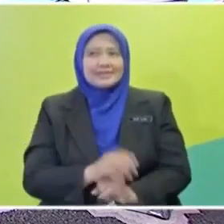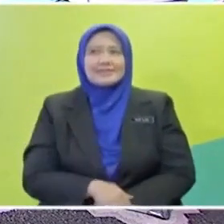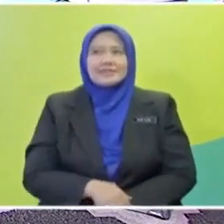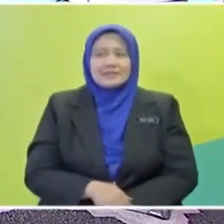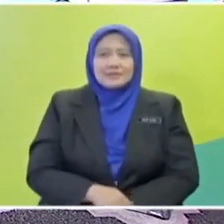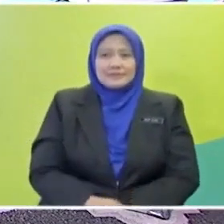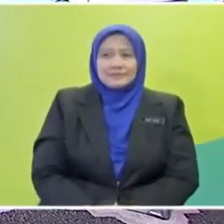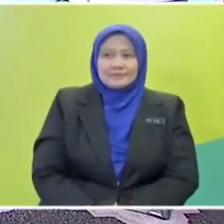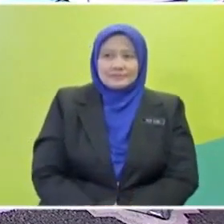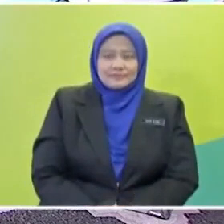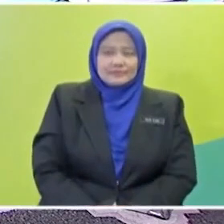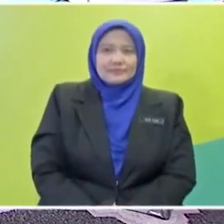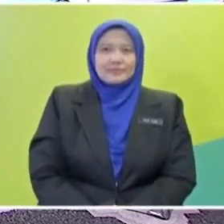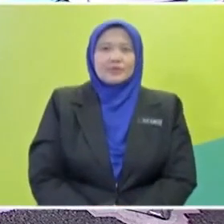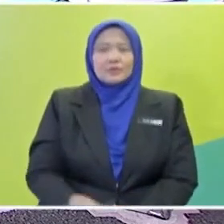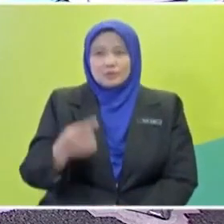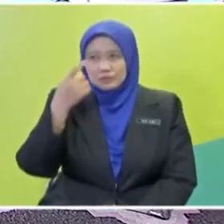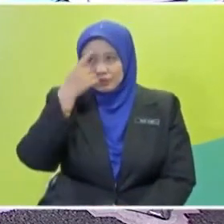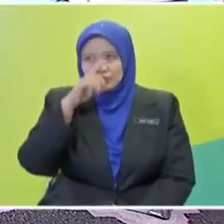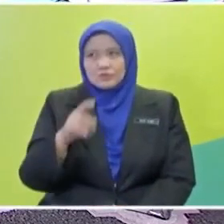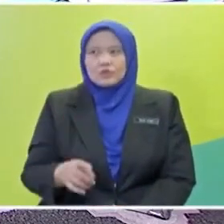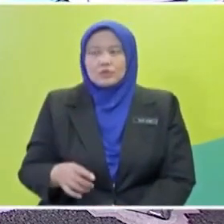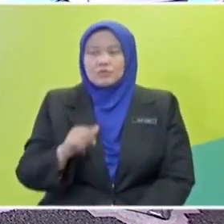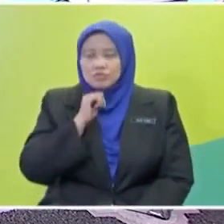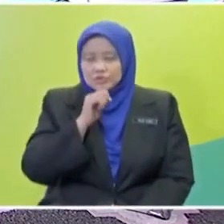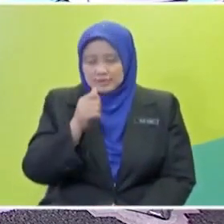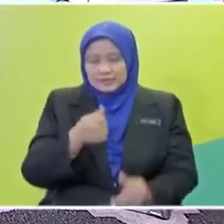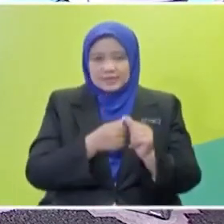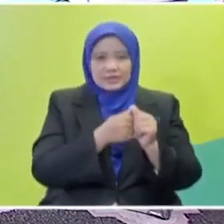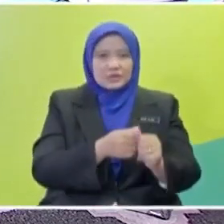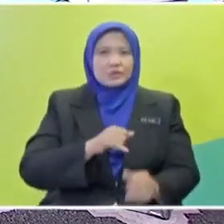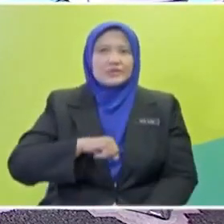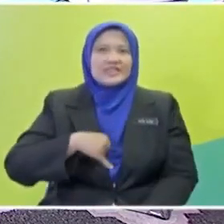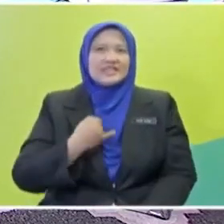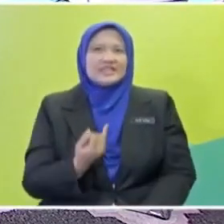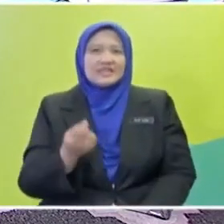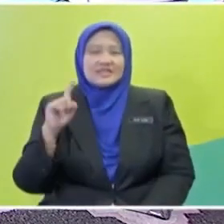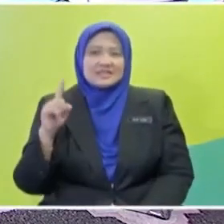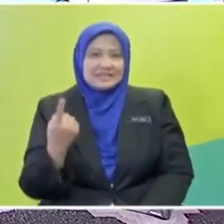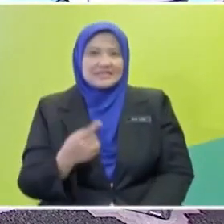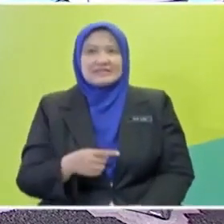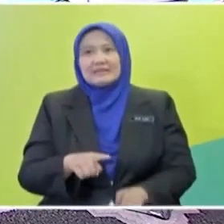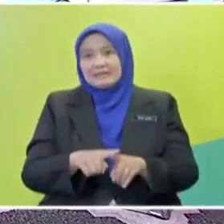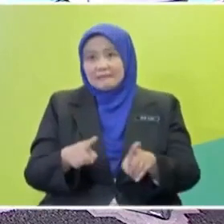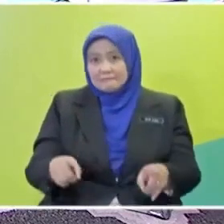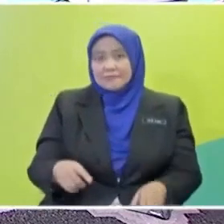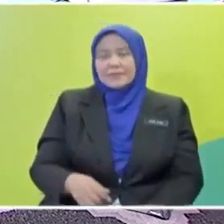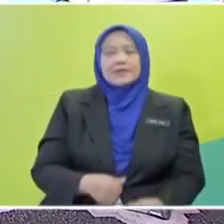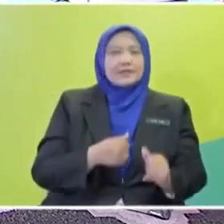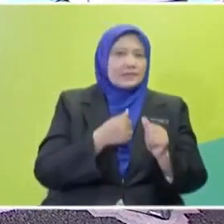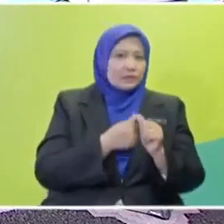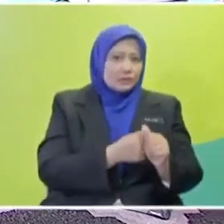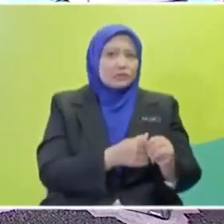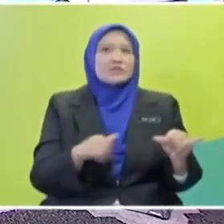apa keinginan kita untuk membeli produk tersebut. Jangan ikut pada keinginan saja. Baiklah, terima kasih Cikgu Saila. Okay. Sebelum kita